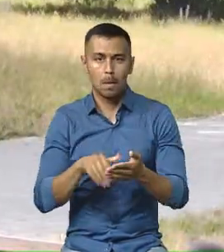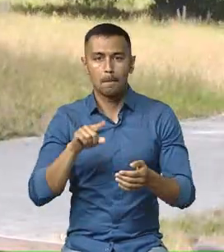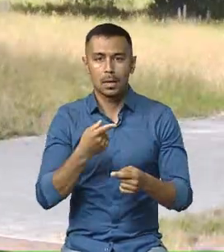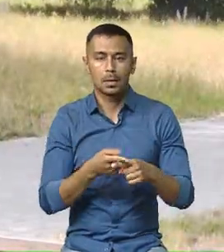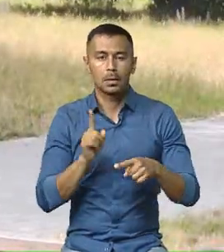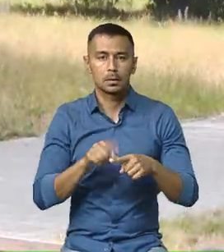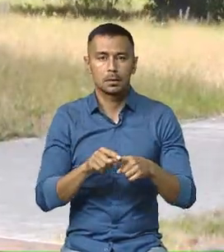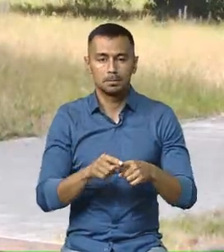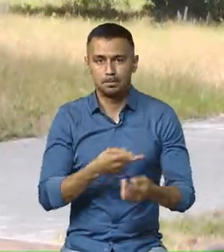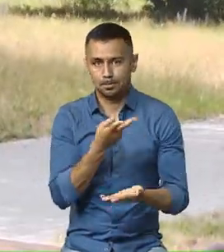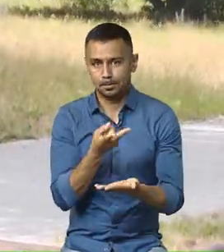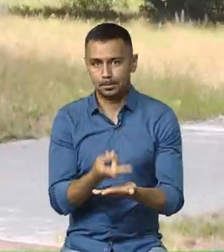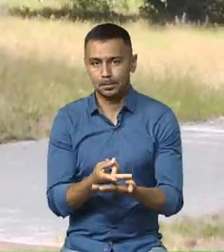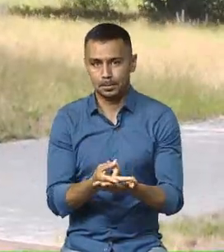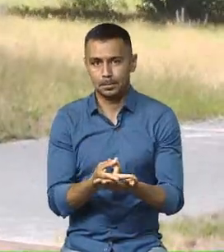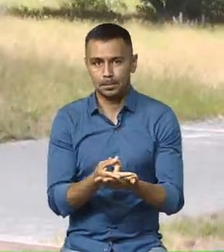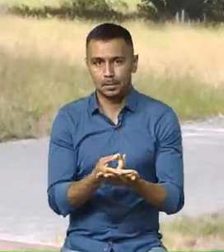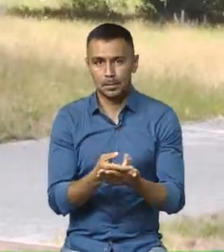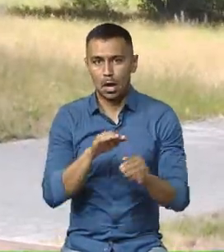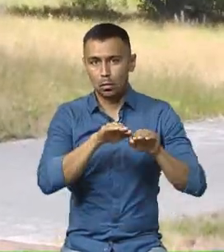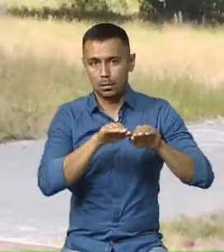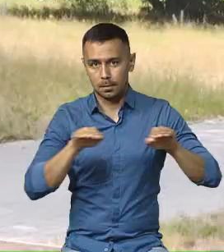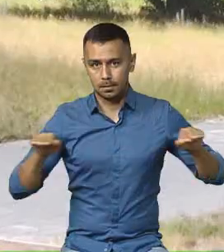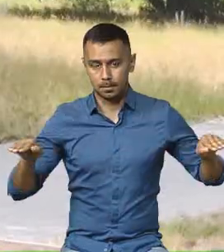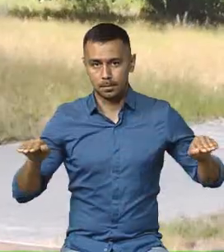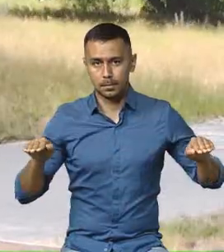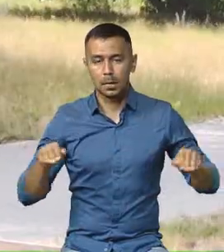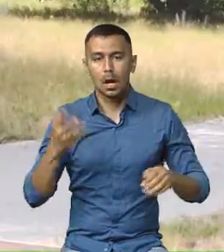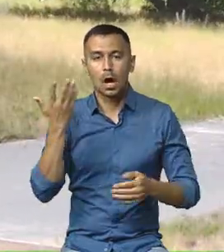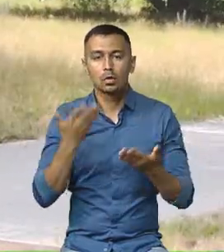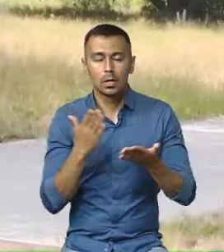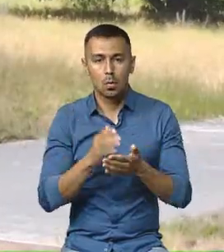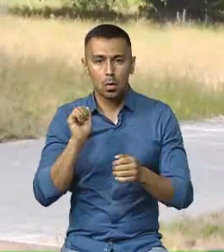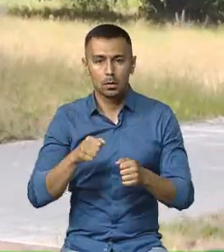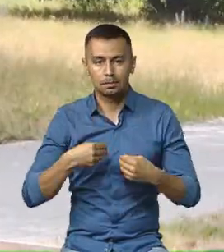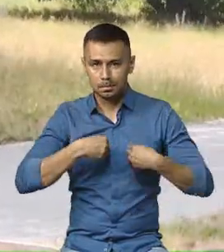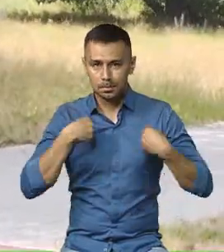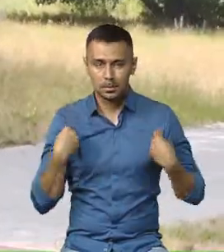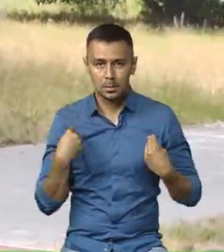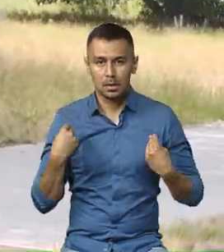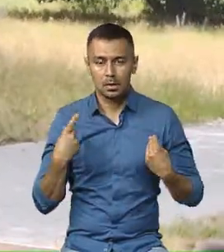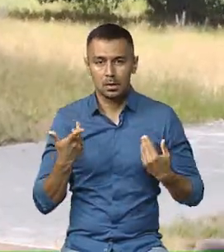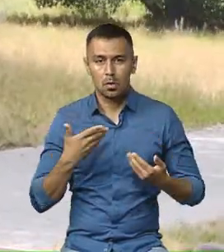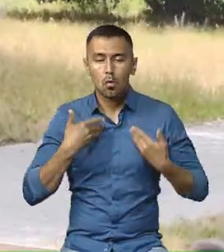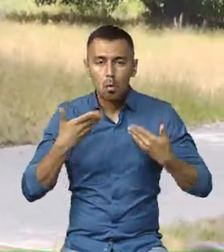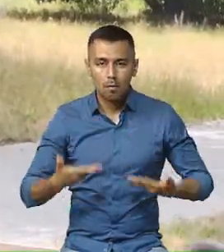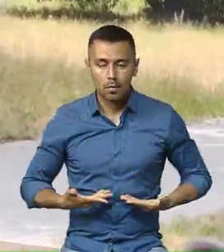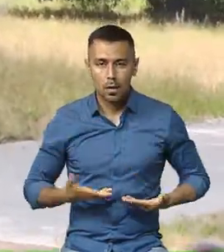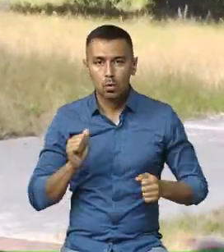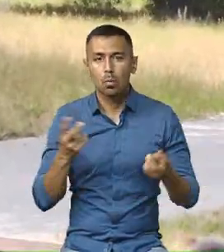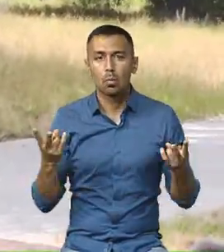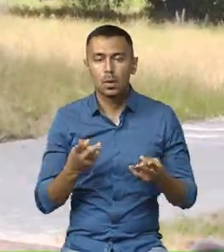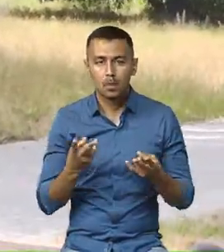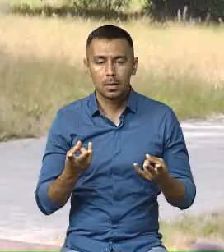вложимо потерпілого на горизонтальну поверхню. При можливості скидаємо себе ковтину, чи там є, якщо у нас навколо, можливо, потрібно,